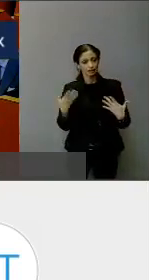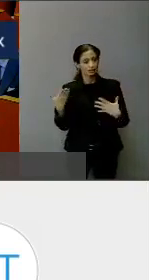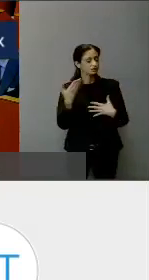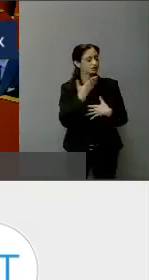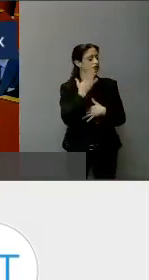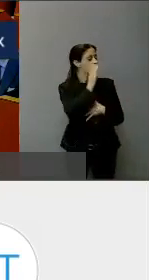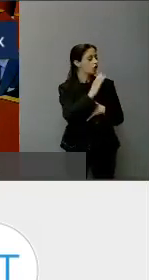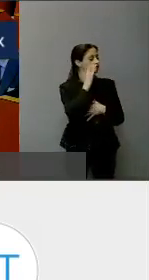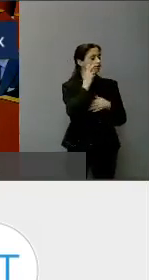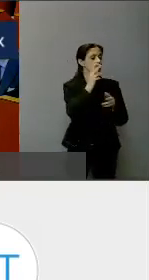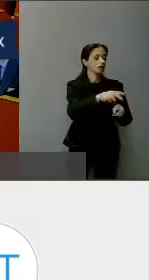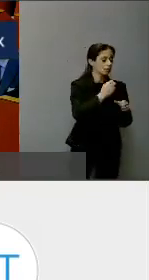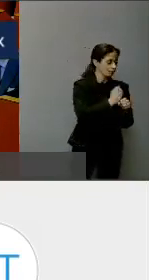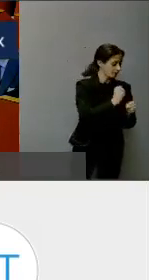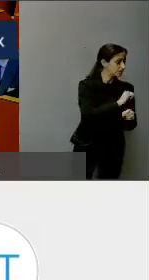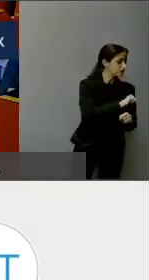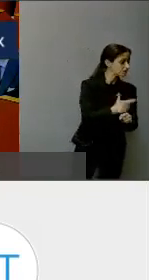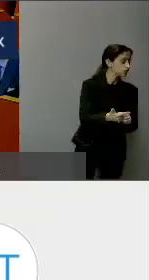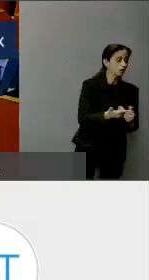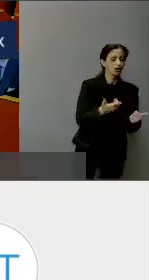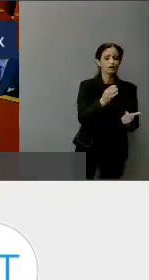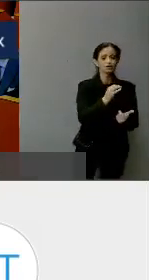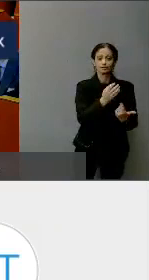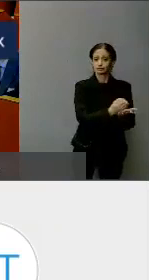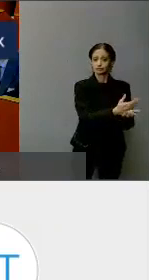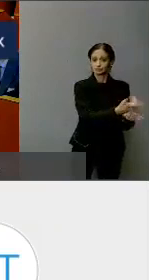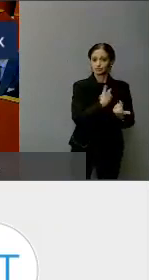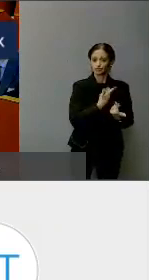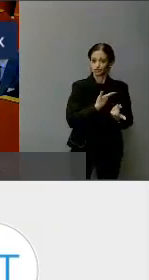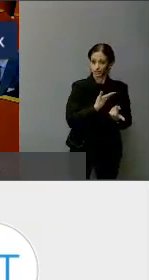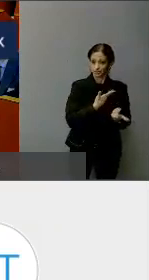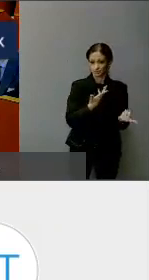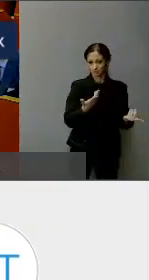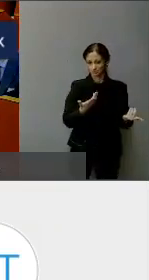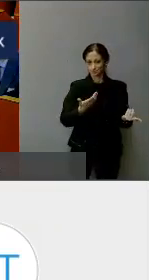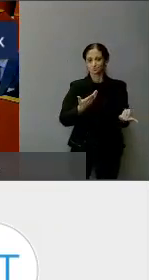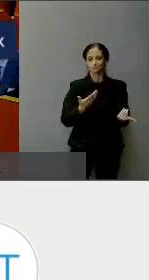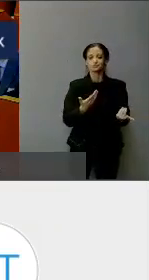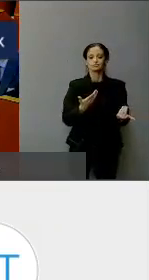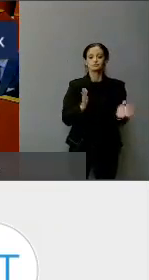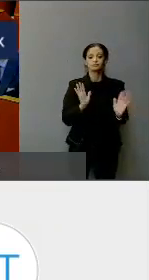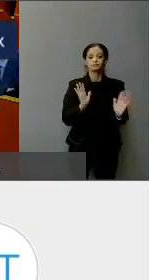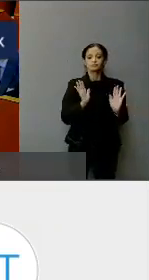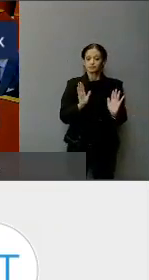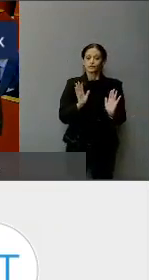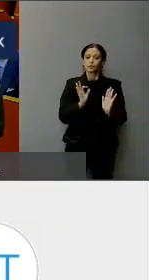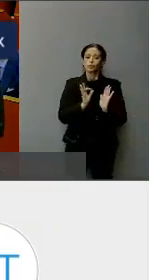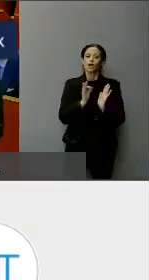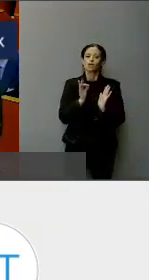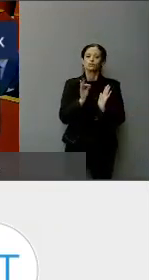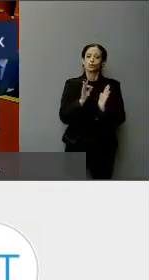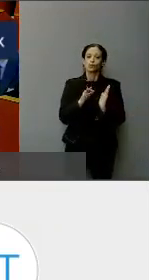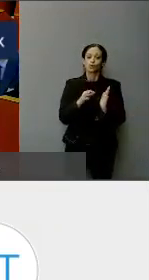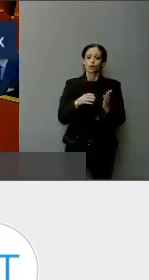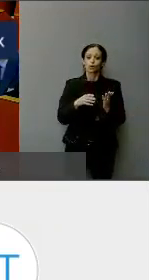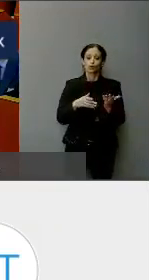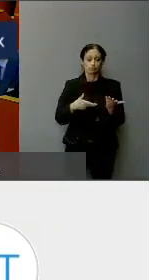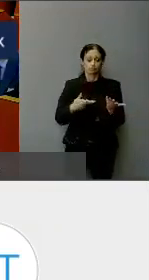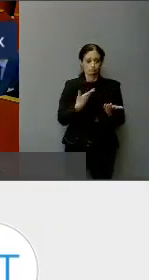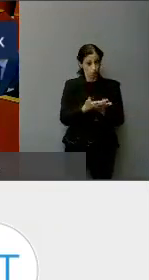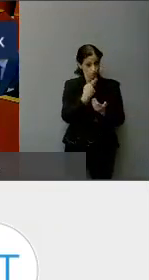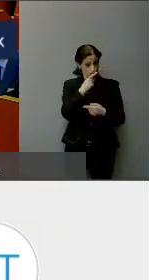e se appunto produrranno qualcosa ma qua si fa una prova di questo tipo